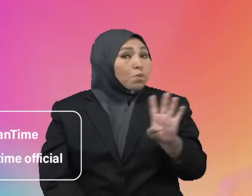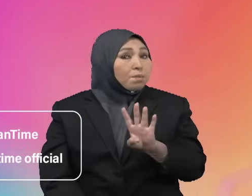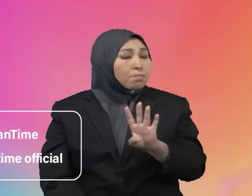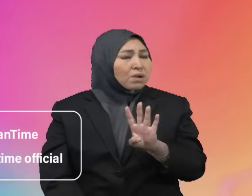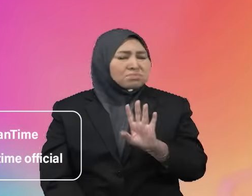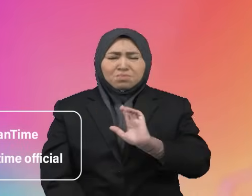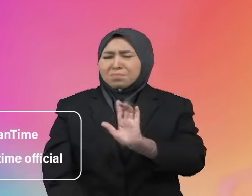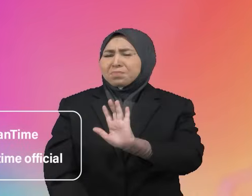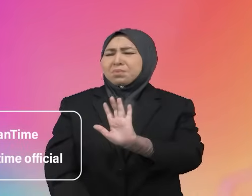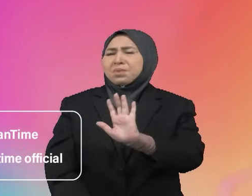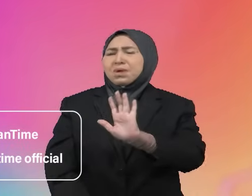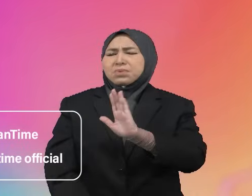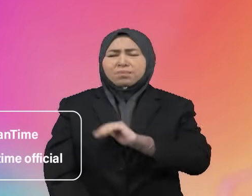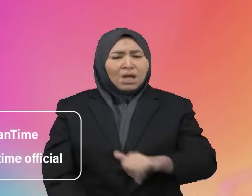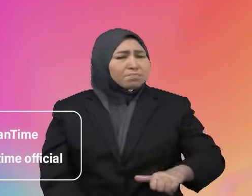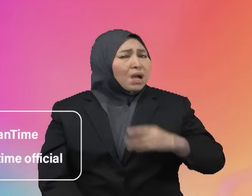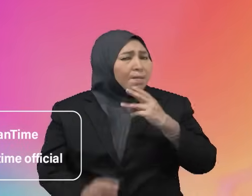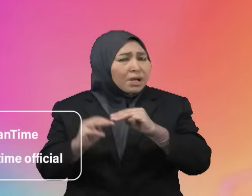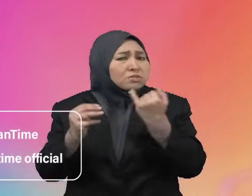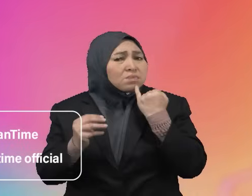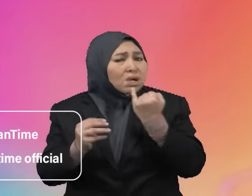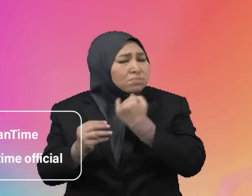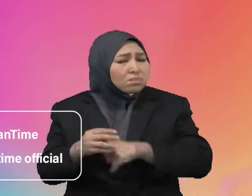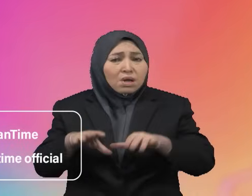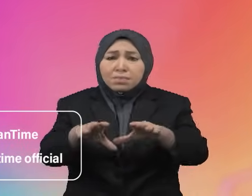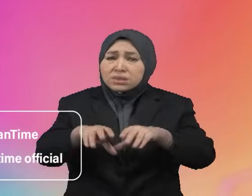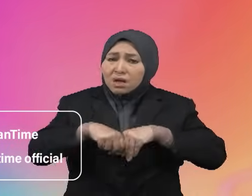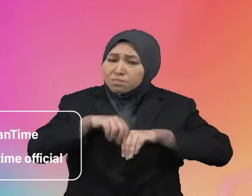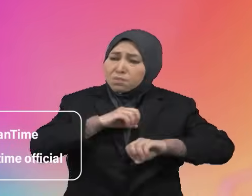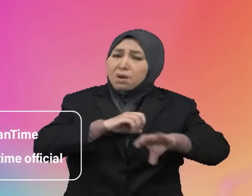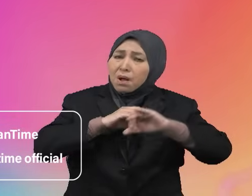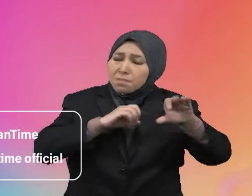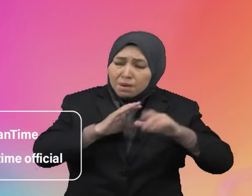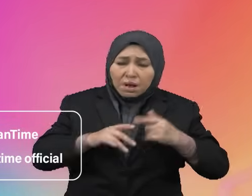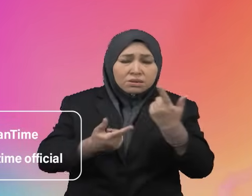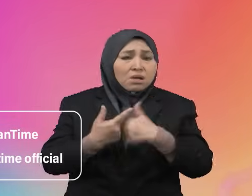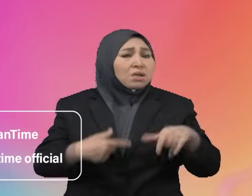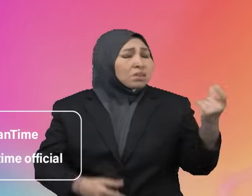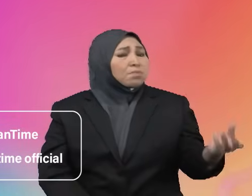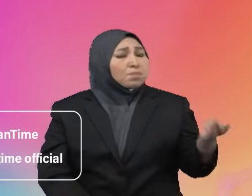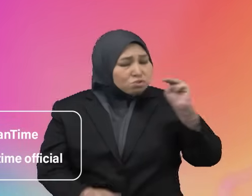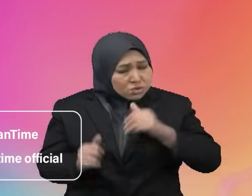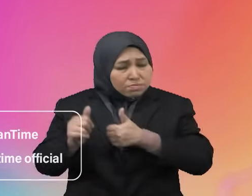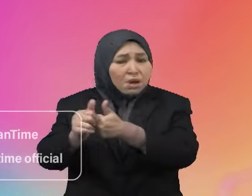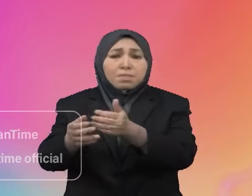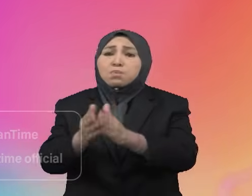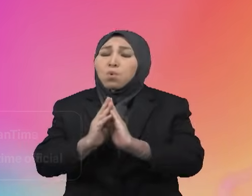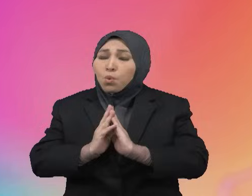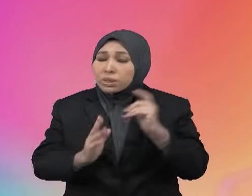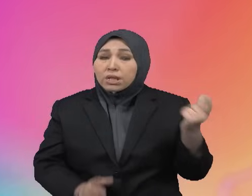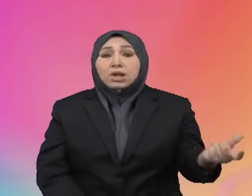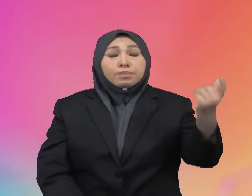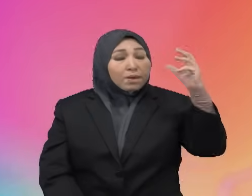keengganan kaum Bani Israel menyahut seruan Nabi Musa AS, diikuti pada ayat yang ke-25, permohonan Nabi